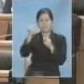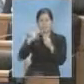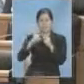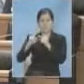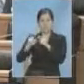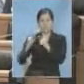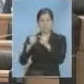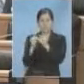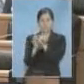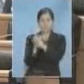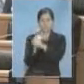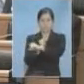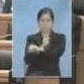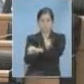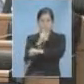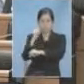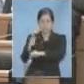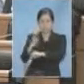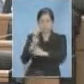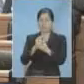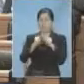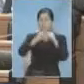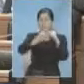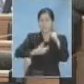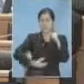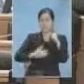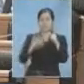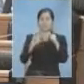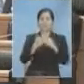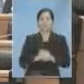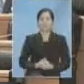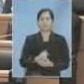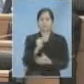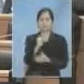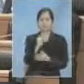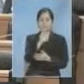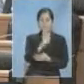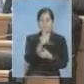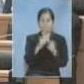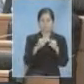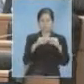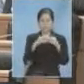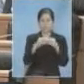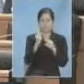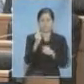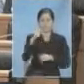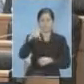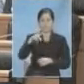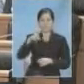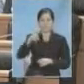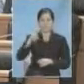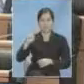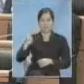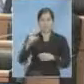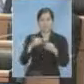ตอบแทนหรือว่าในชุดอะไรต่างๆนะครับก็คือของอปพ.ร.และก็อส.นั่นเองน